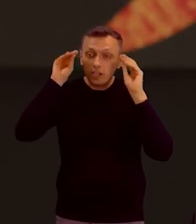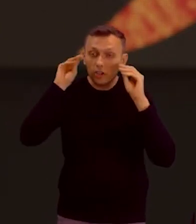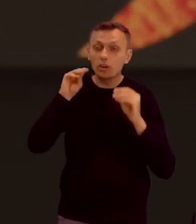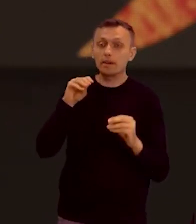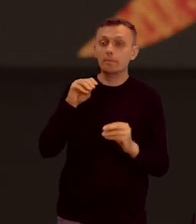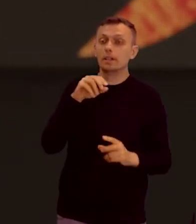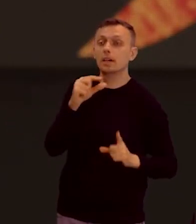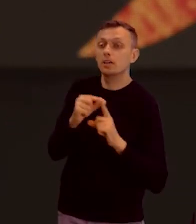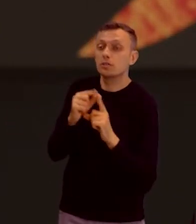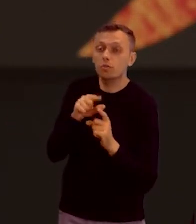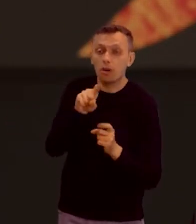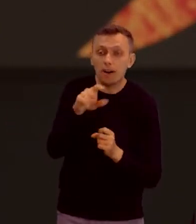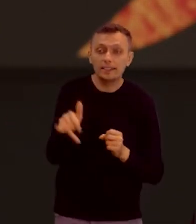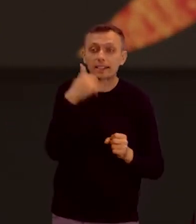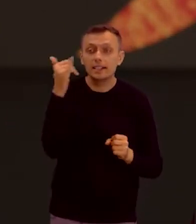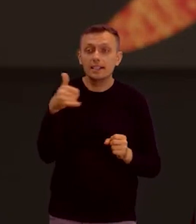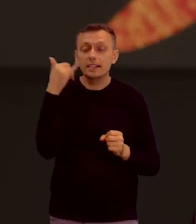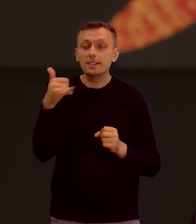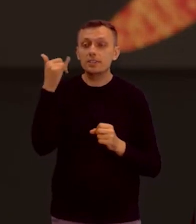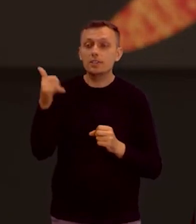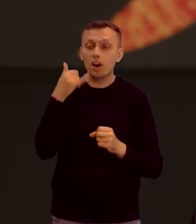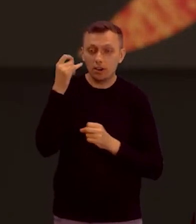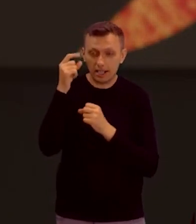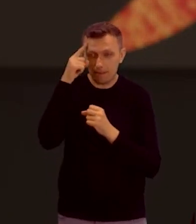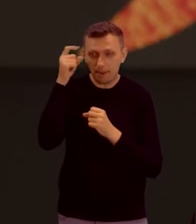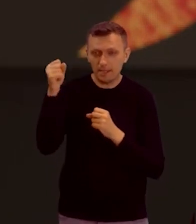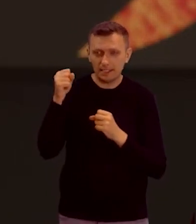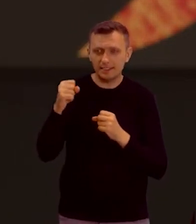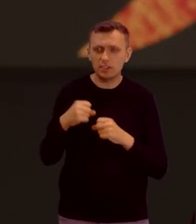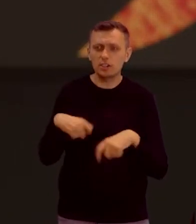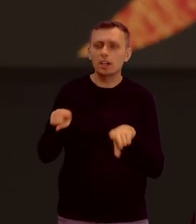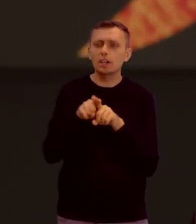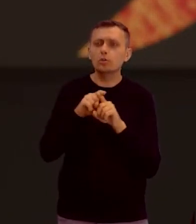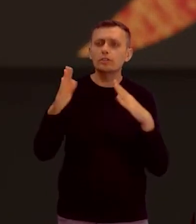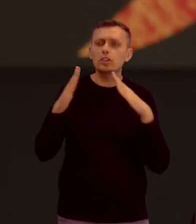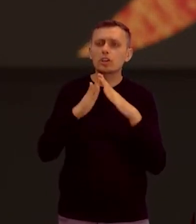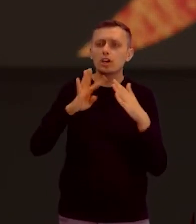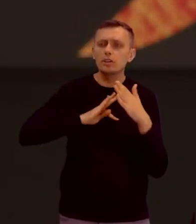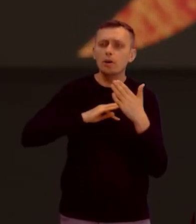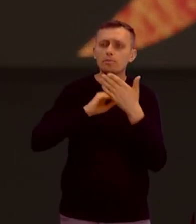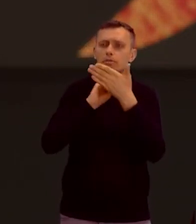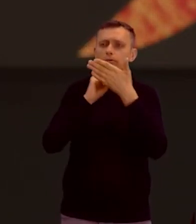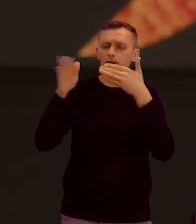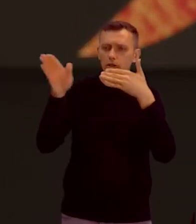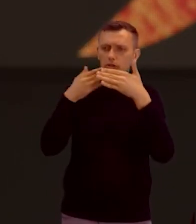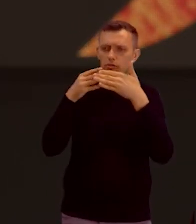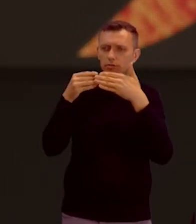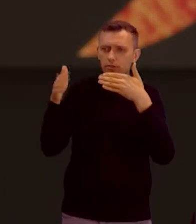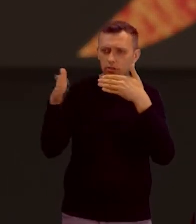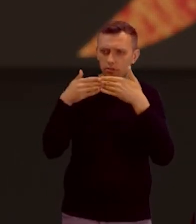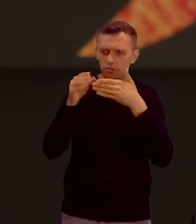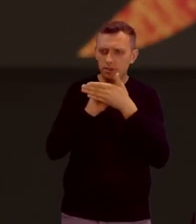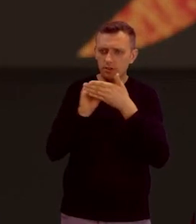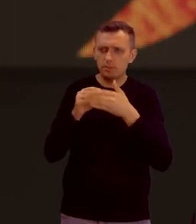one będą przepaską na czole. Wypisz je też na odrzwiach swego domu i na swoich